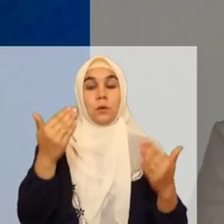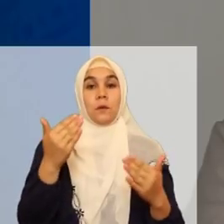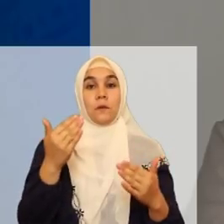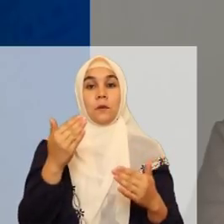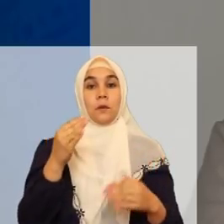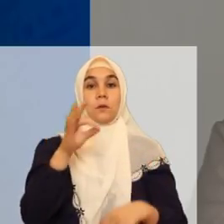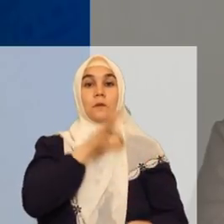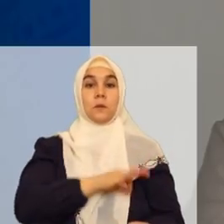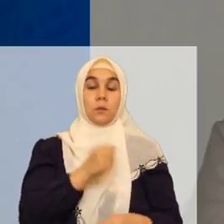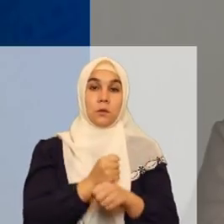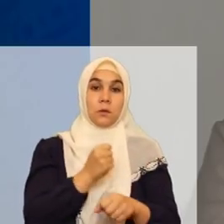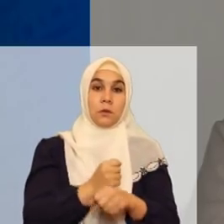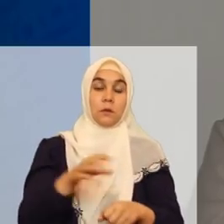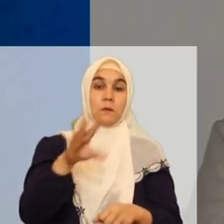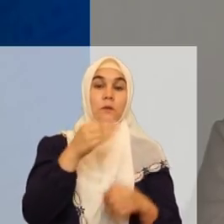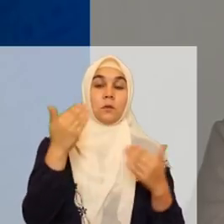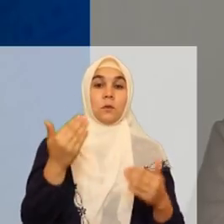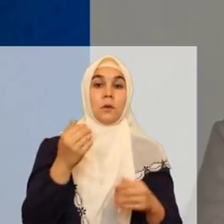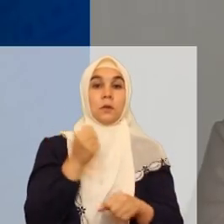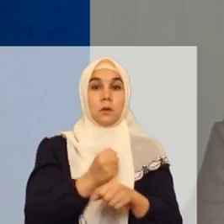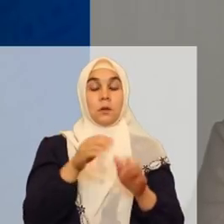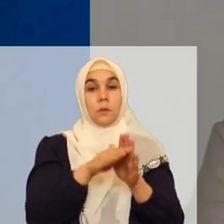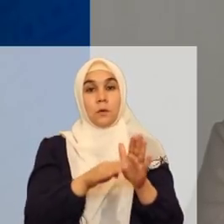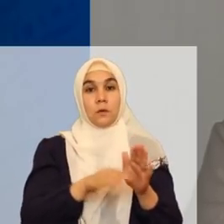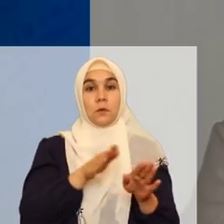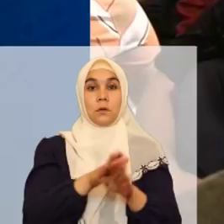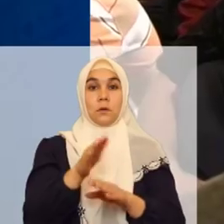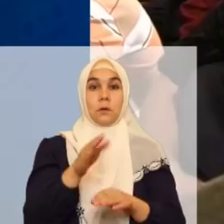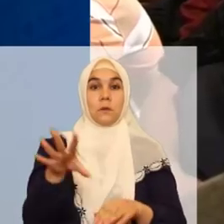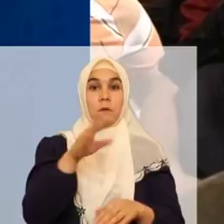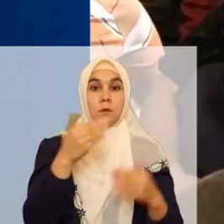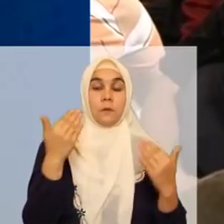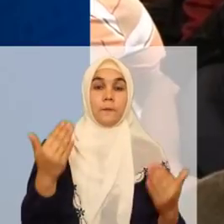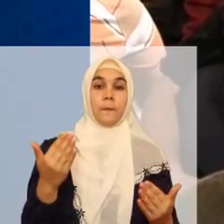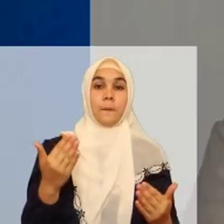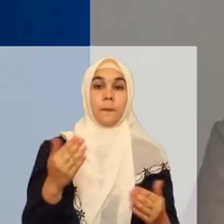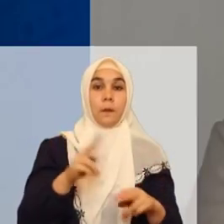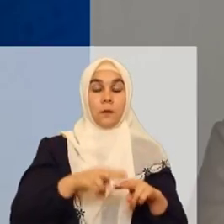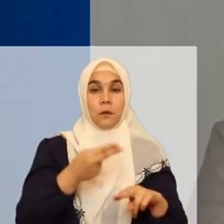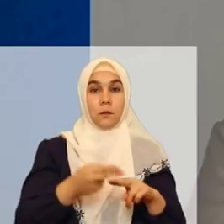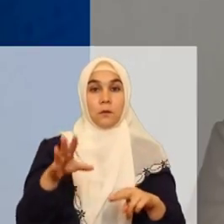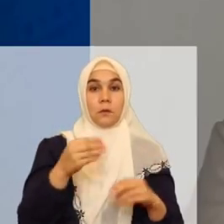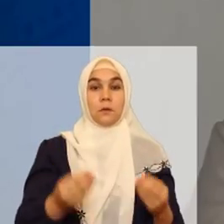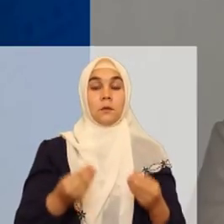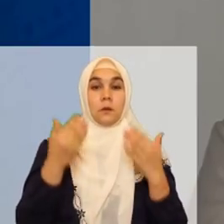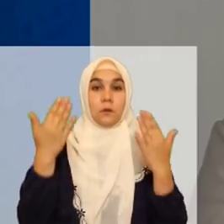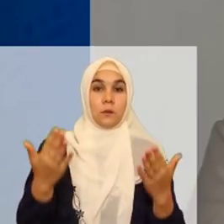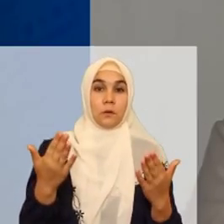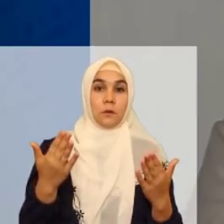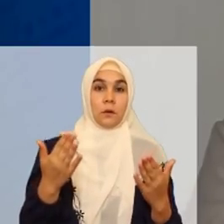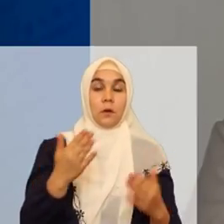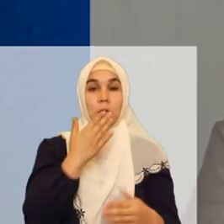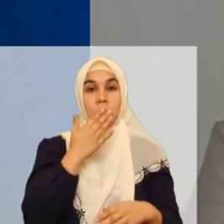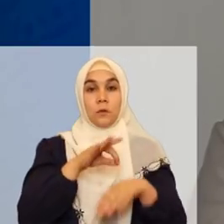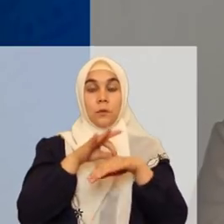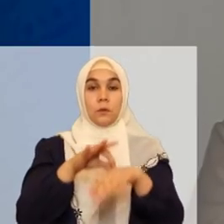undan ko'zlangan maqsadlarga qay tarzda xizmat ko'rsatadi? Shuningdek, zakot va